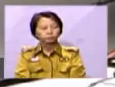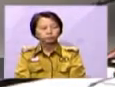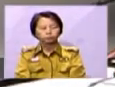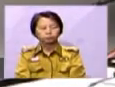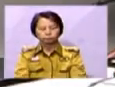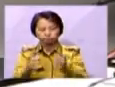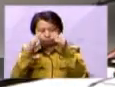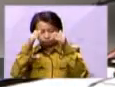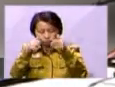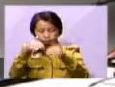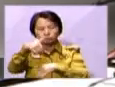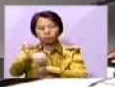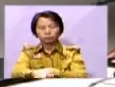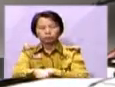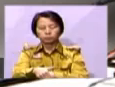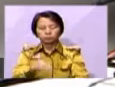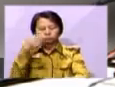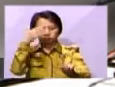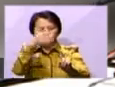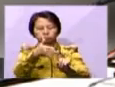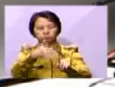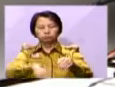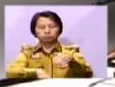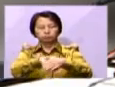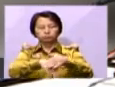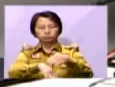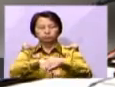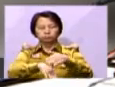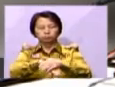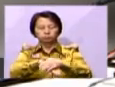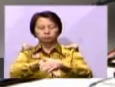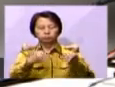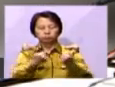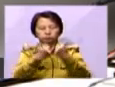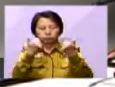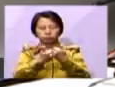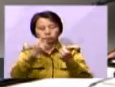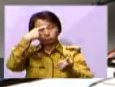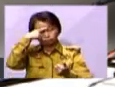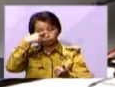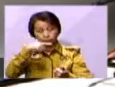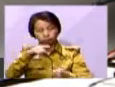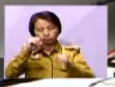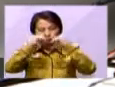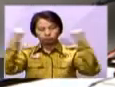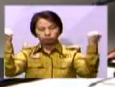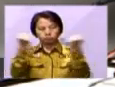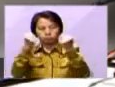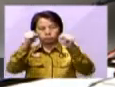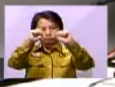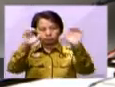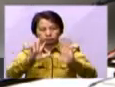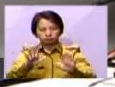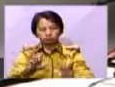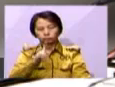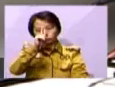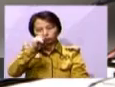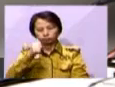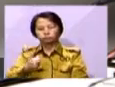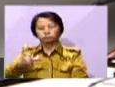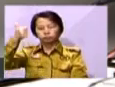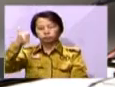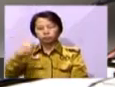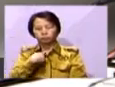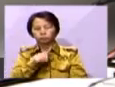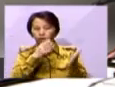Tumpuan pada malam ini pastinya terarah kepada perlawanan bola sepak Malaysia menentang Thailand di Stadium Shah Alam dan tentunya kemenangan yang